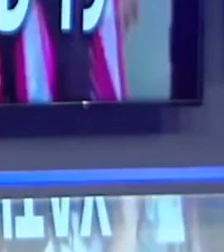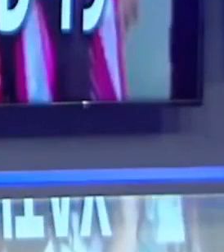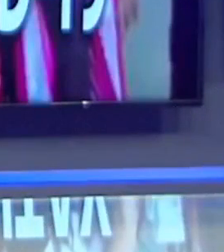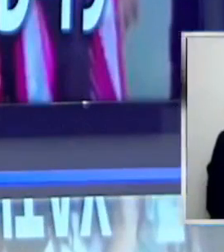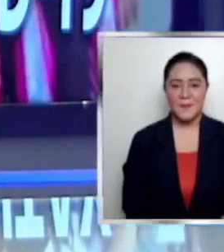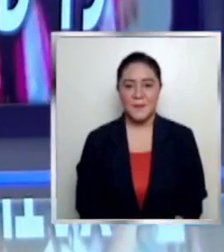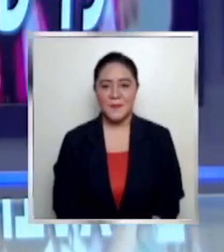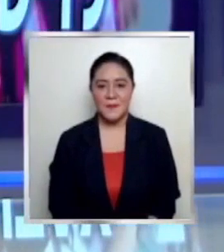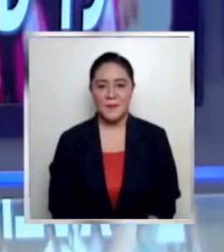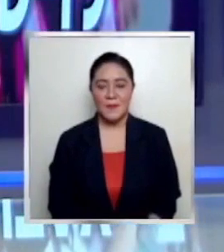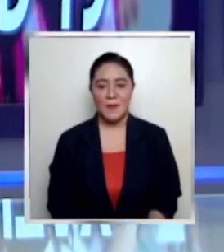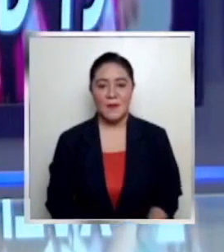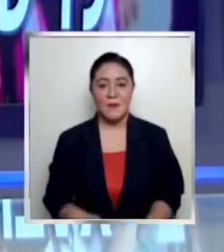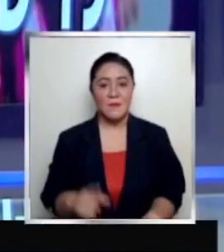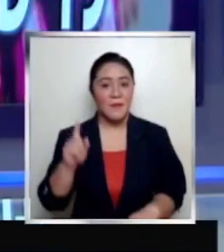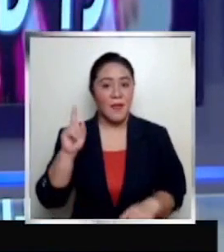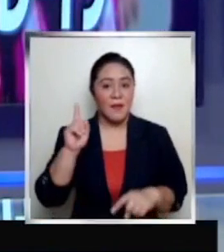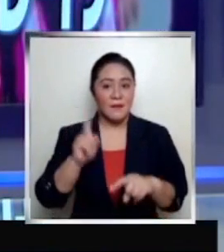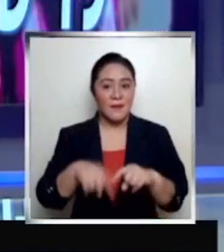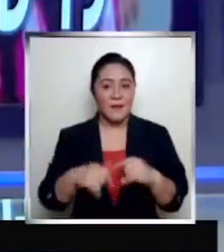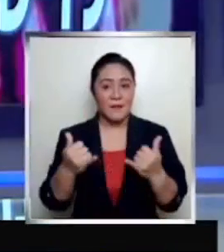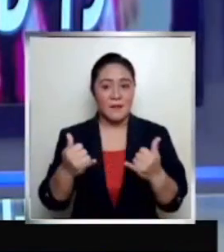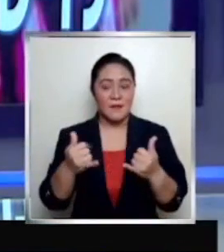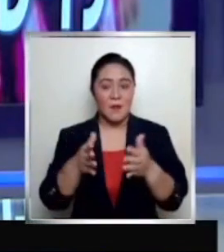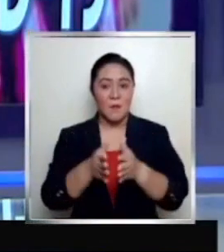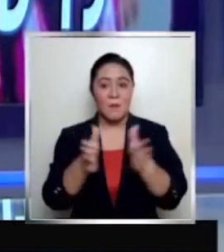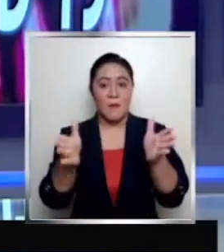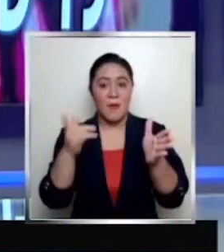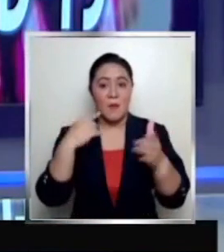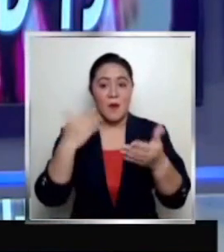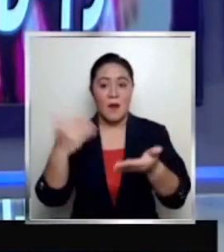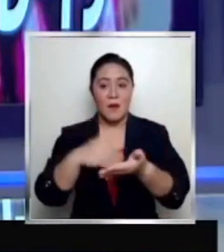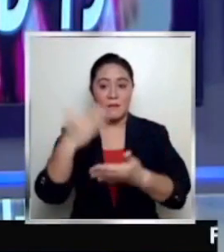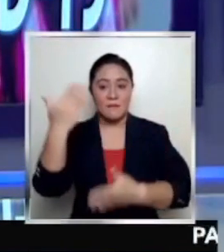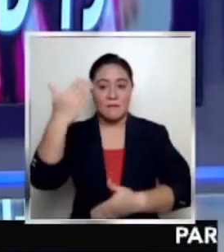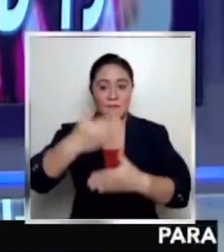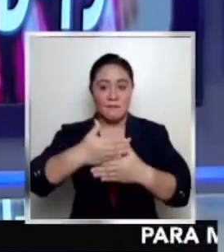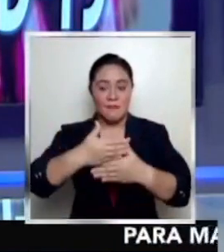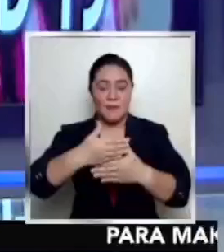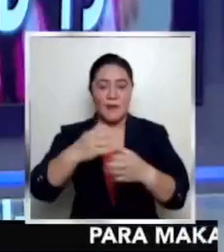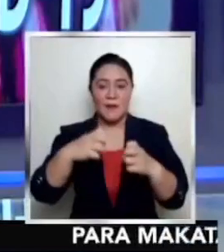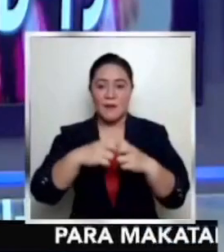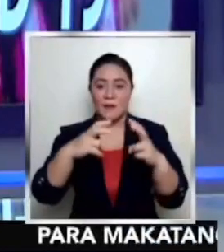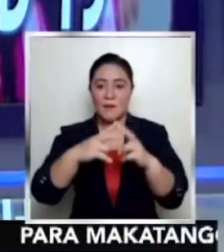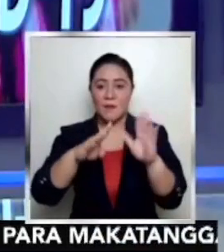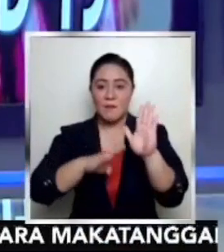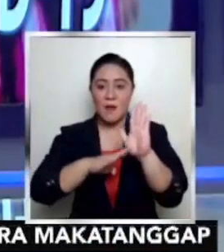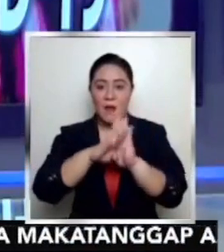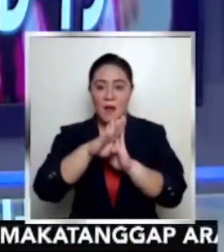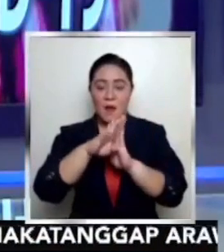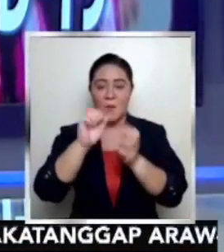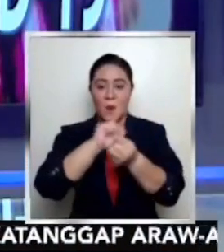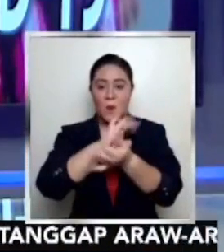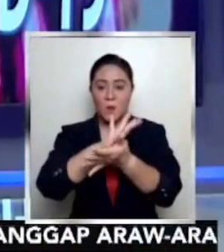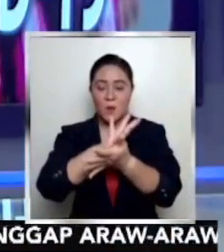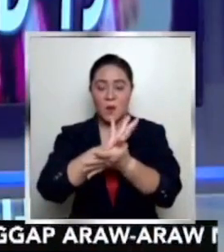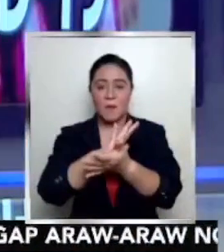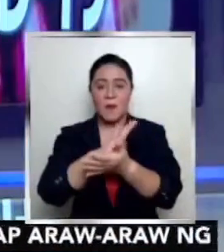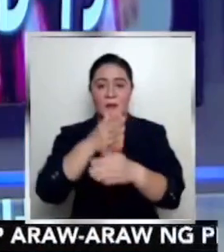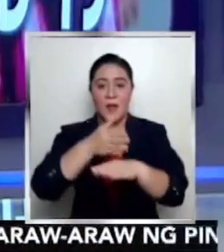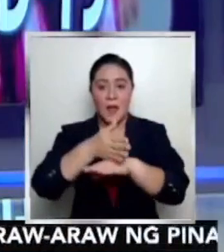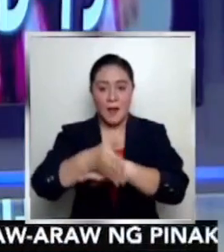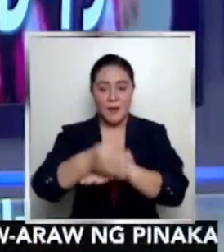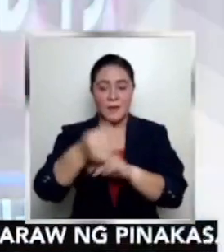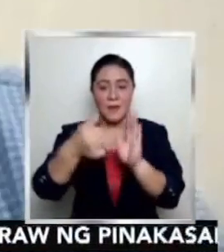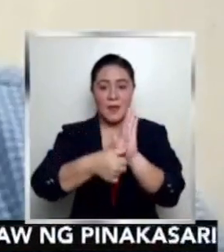Hindi na raw magkakaroon ng malawakang lockdown sa bansa kahit masumipa ang bilang ng kaso ng COVID-19 pagkatapos ng eleksyon